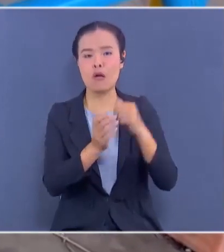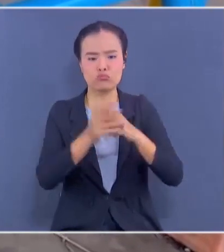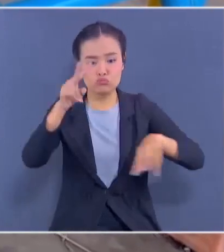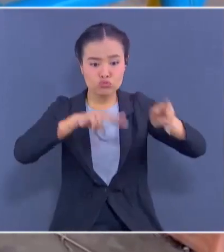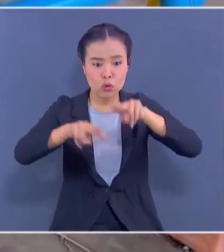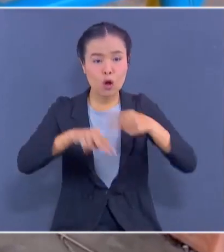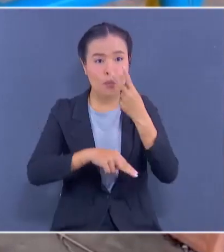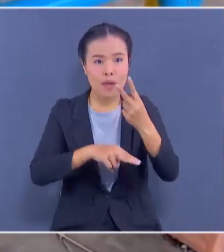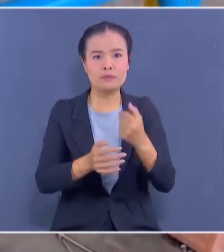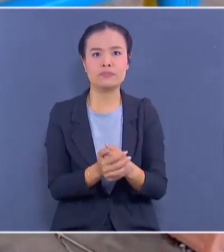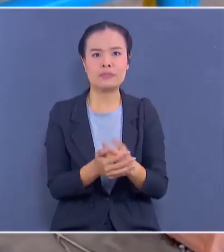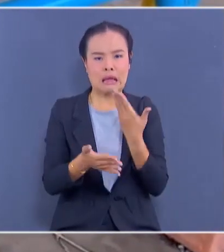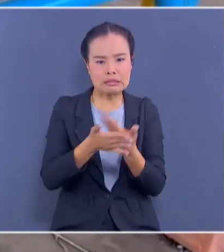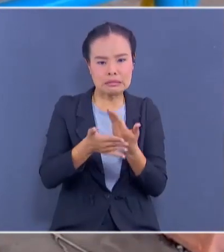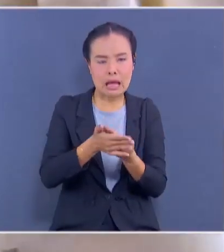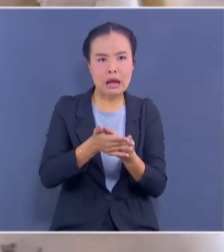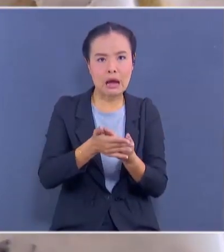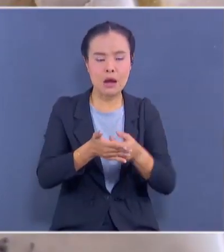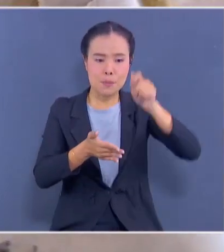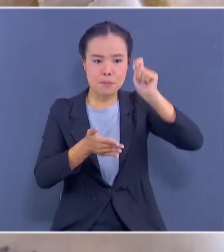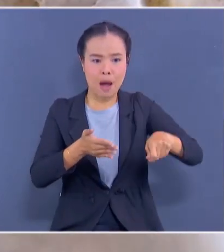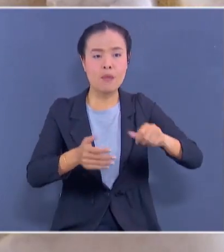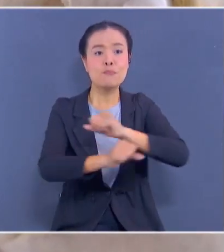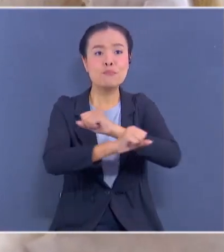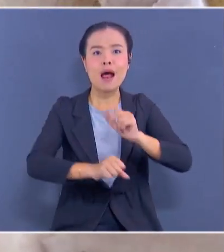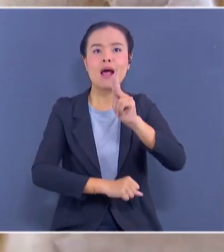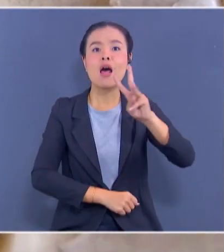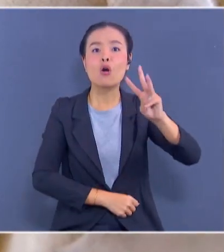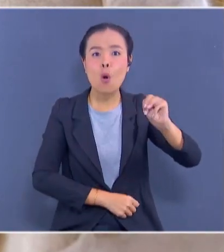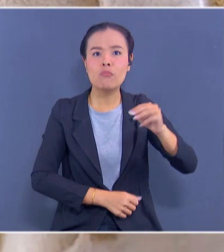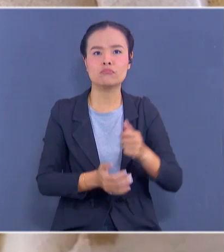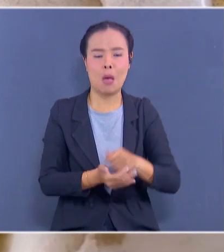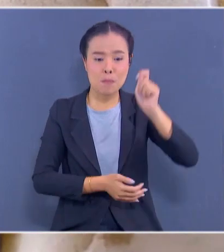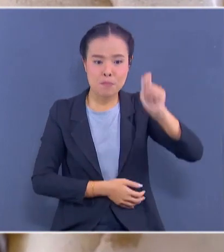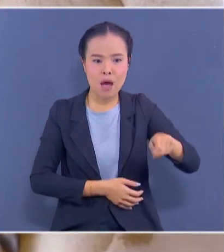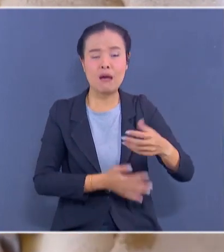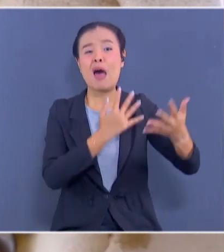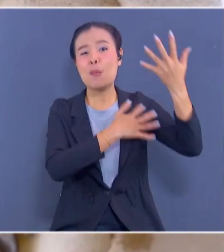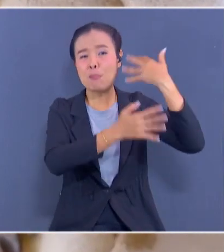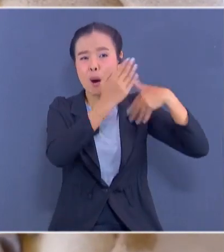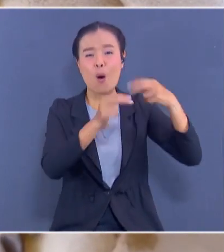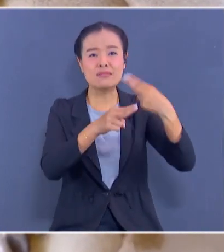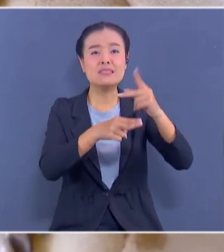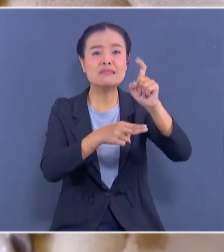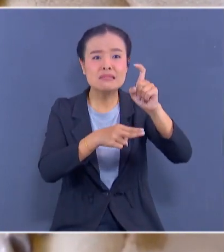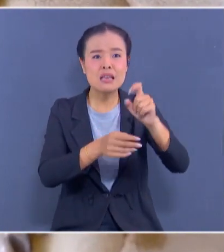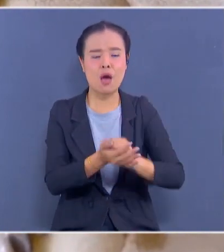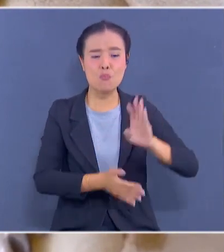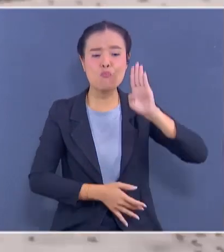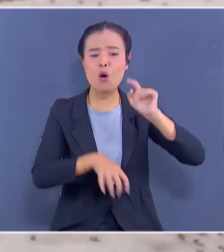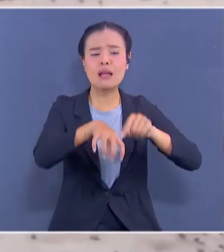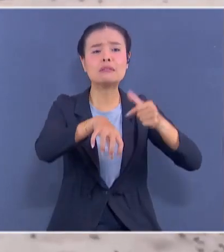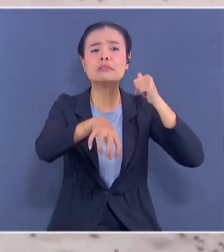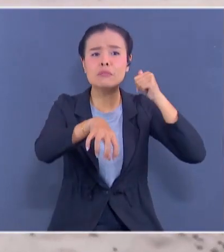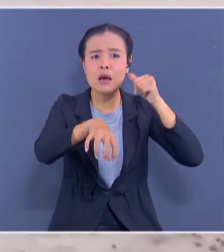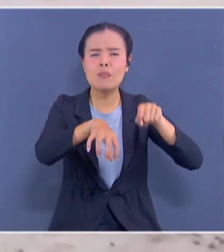สอบพบว่ามีการหัวประมูลกับกรมพละศึกษาน ี่ครับประวัติเขาเป็นอย่างนี้ ครับแล้วเป็นรายเดิมเลยเหร อ แล้วประวัติ